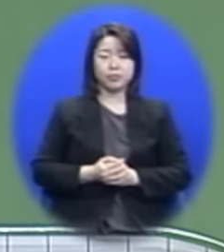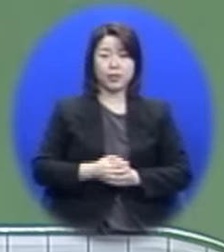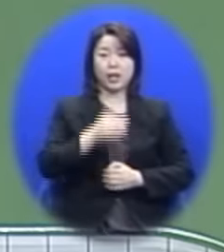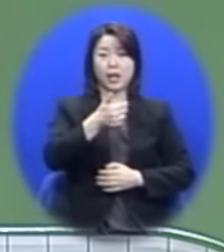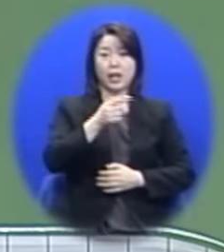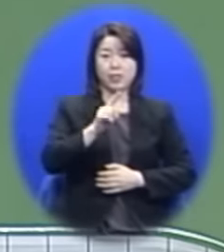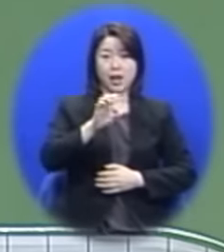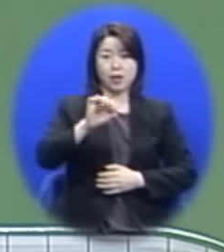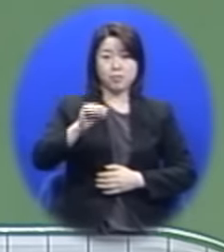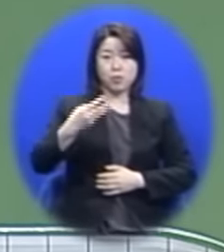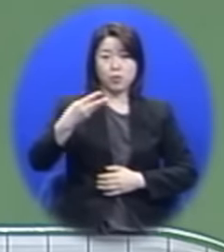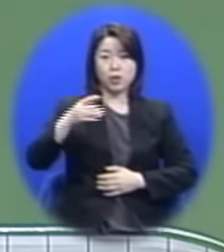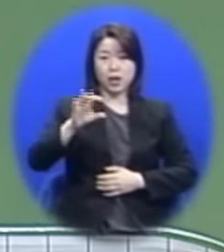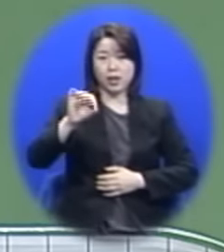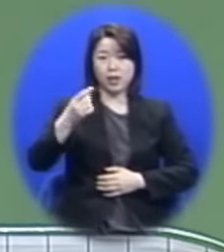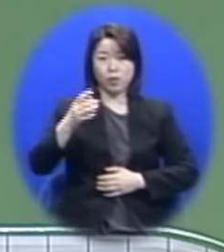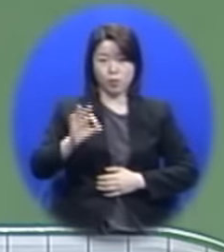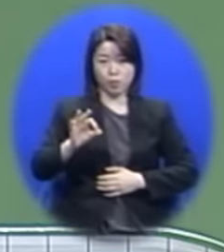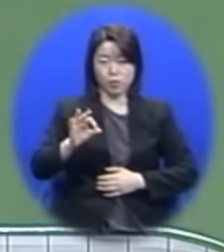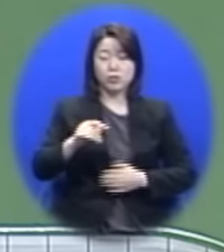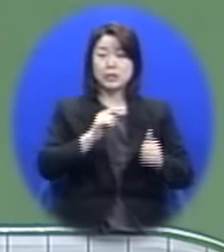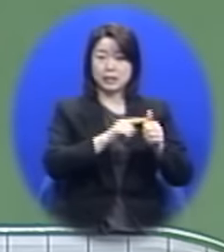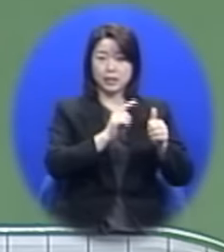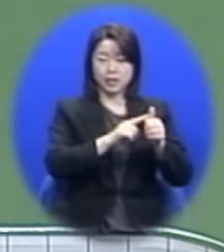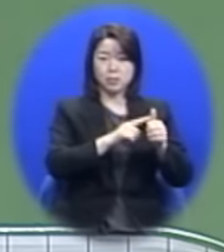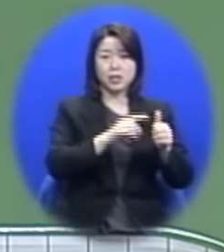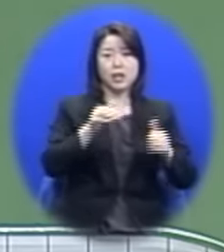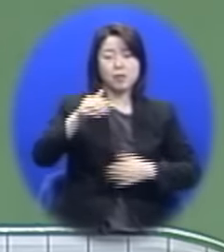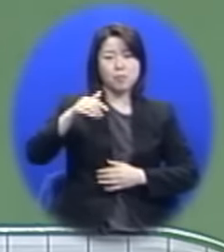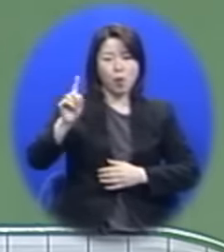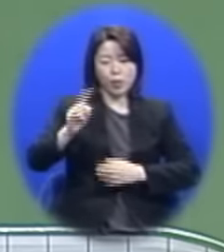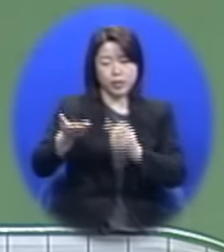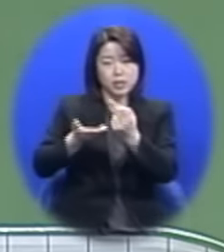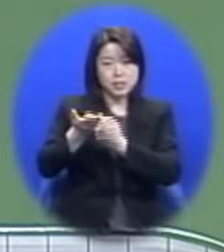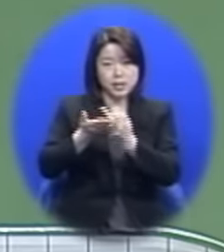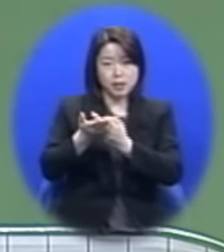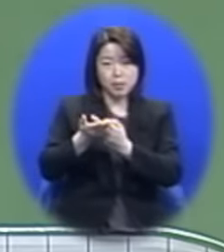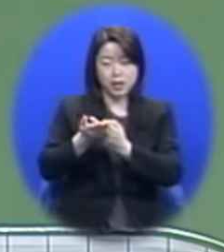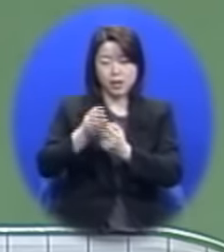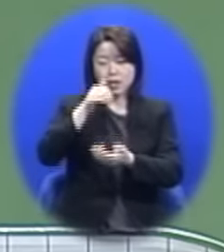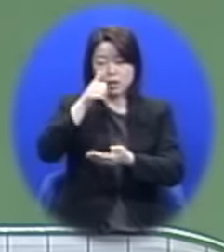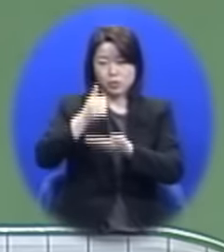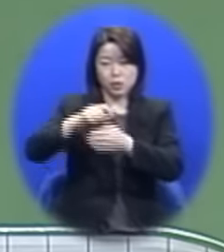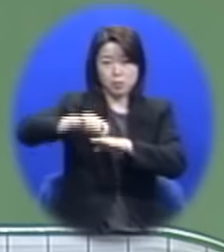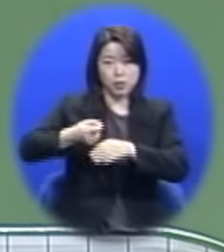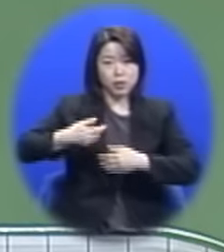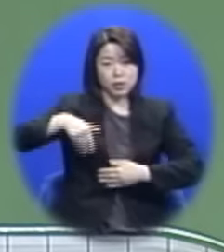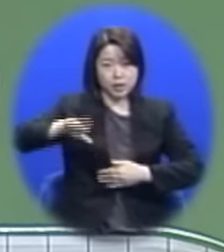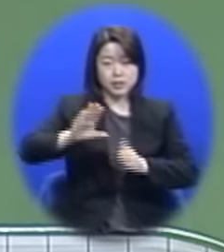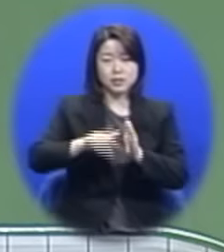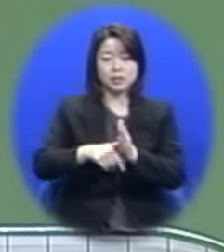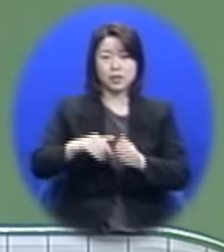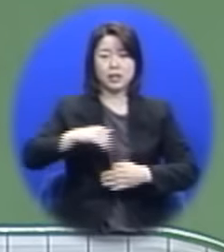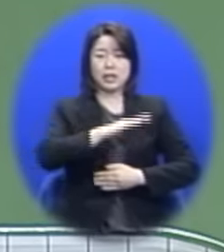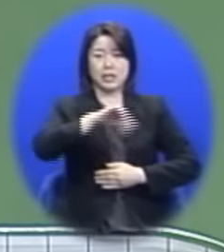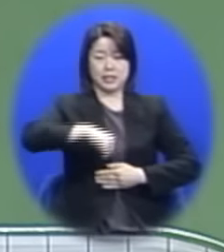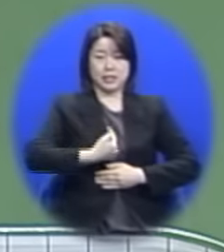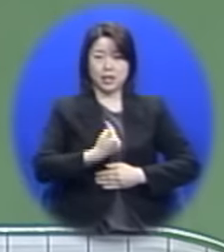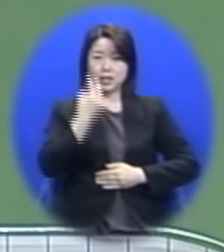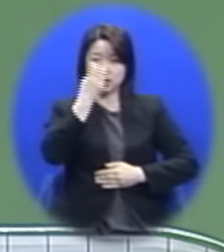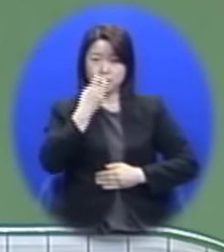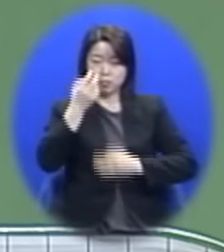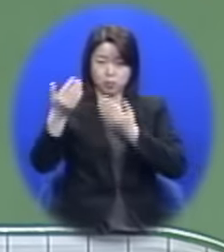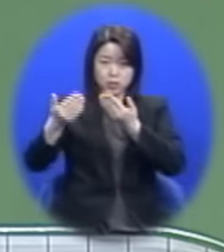나폴레옹이 세인트 헬레나 섬에 유배를 갔을 때 자기를 보조하는 몽톨롱